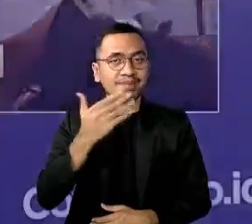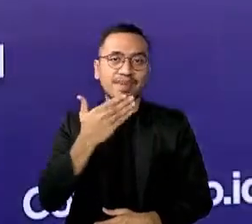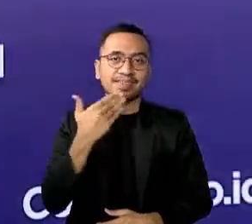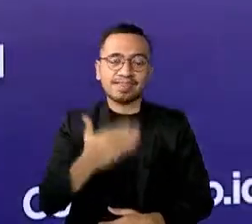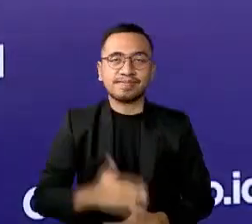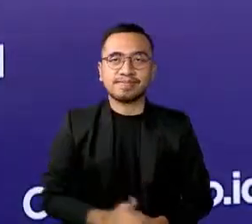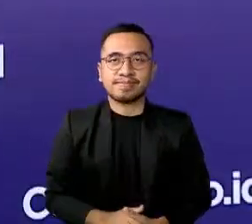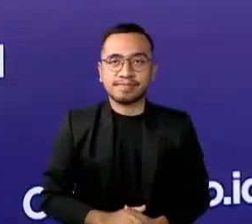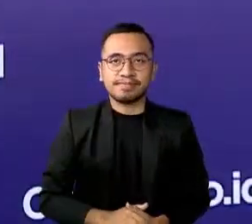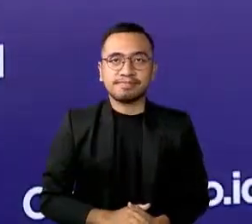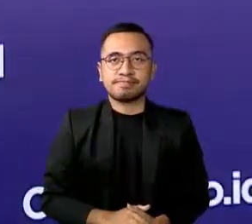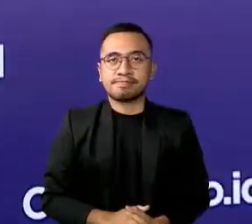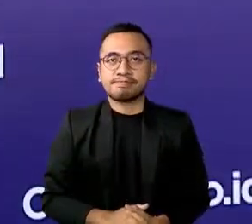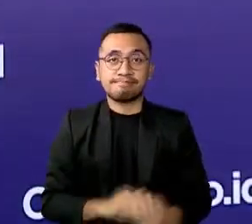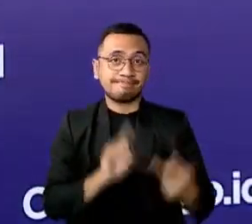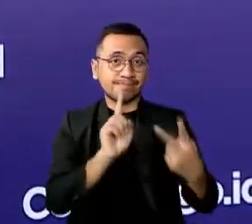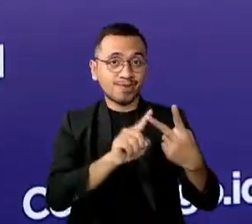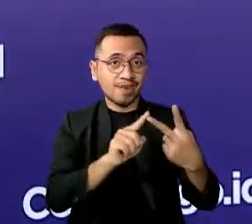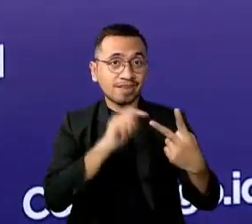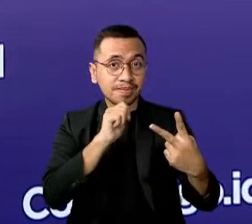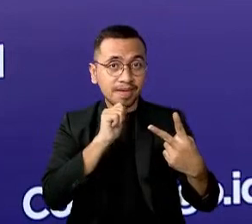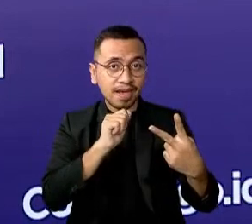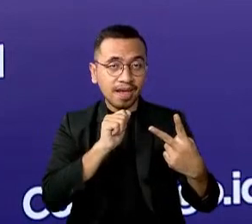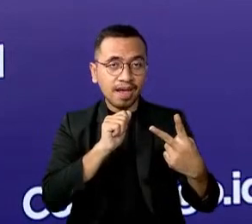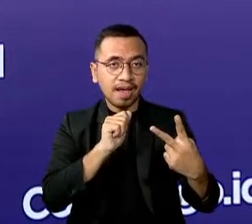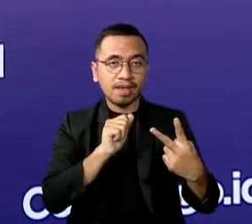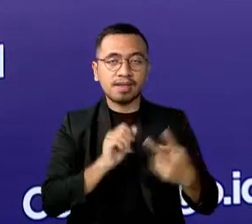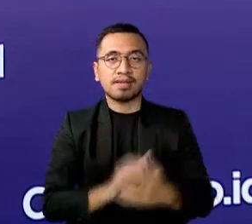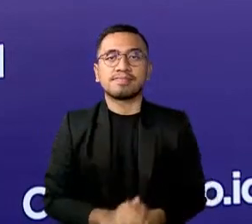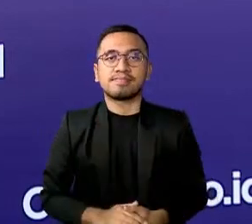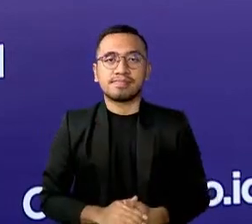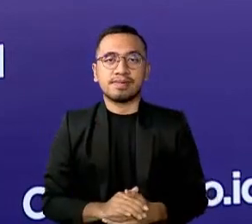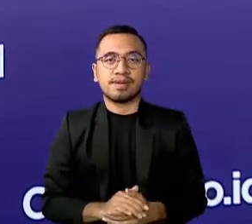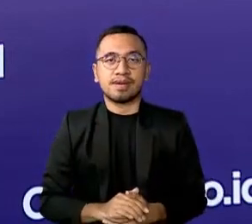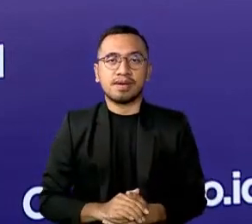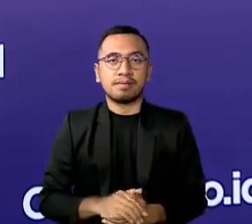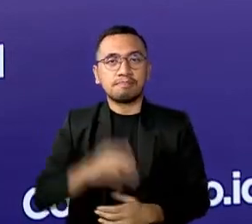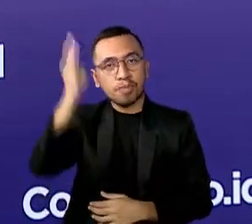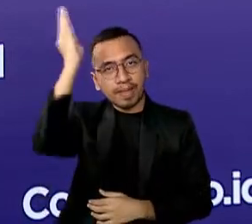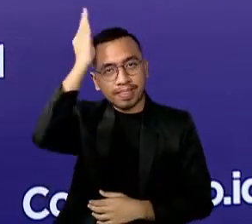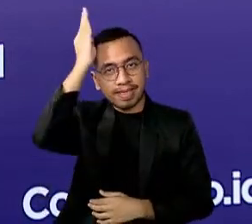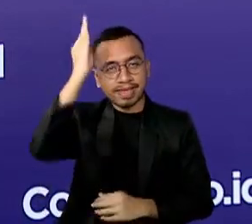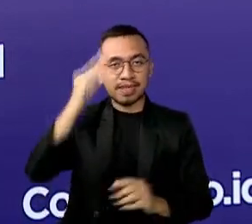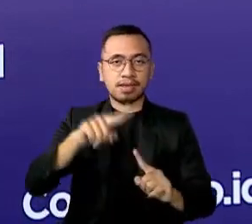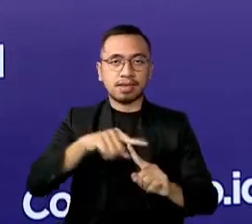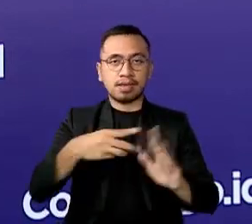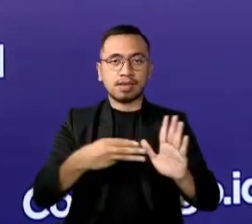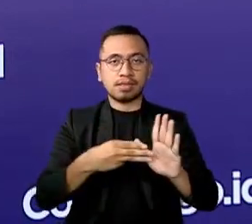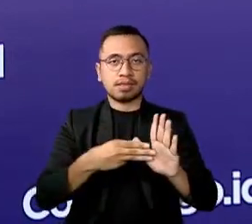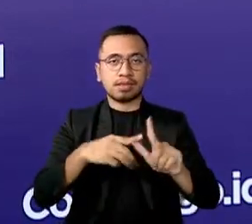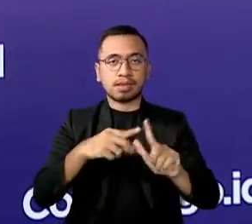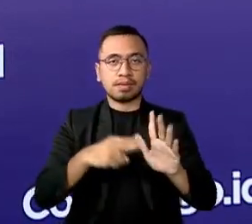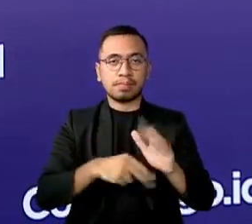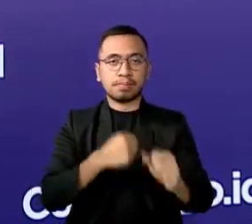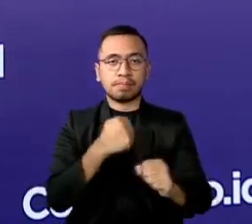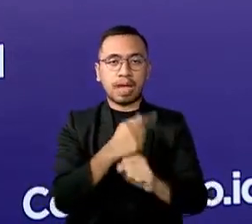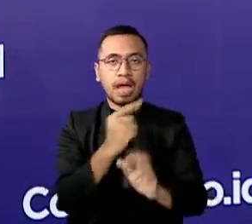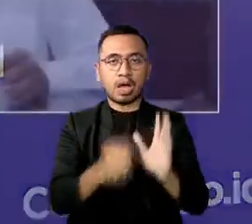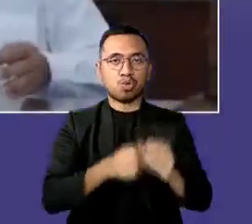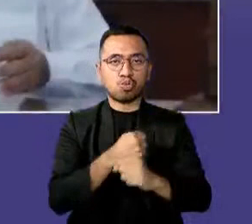baik narasumber berikutnya itu Bapak Haji Muhammad Al Khair aku bupati Kabupaten Temanggung